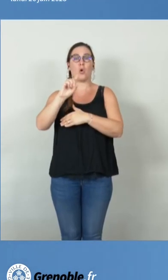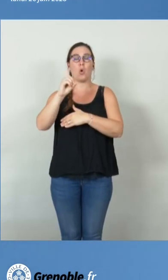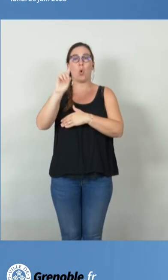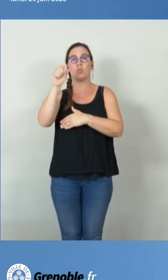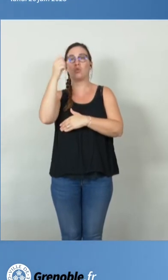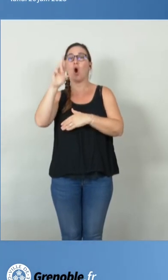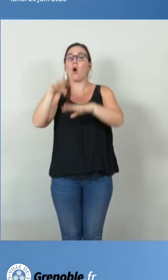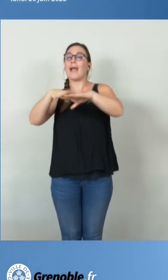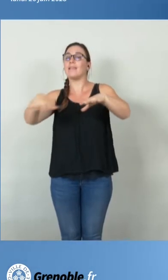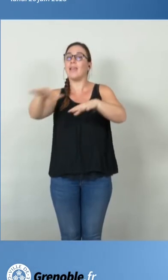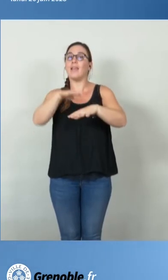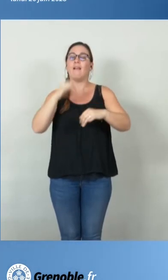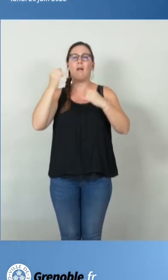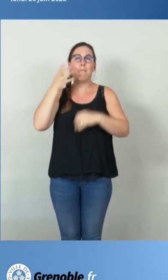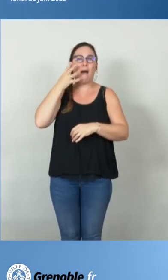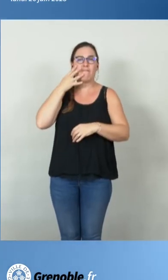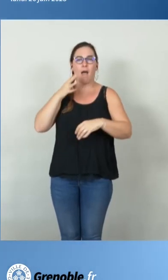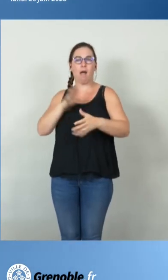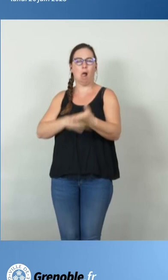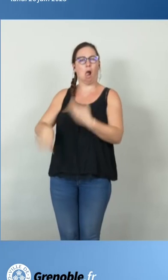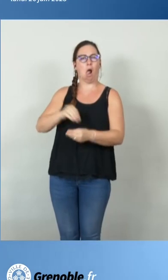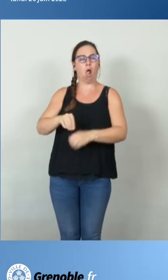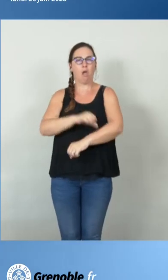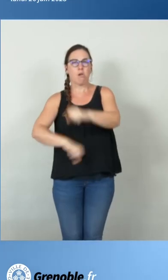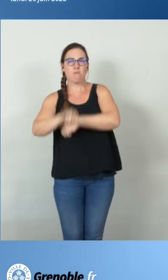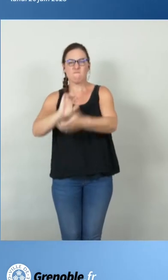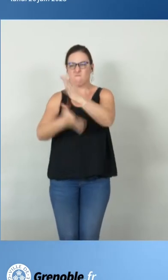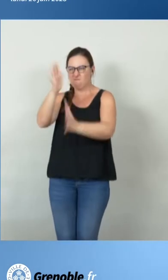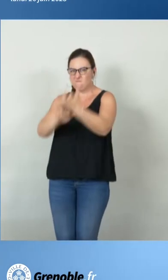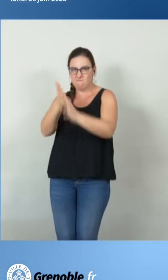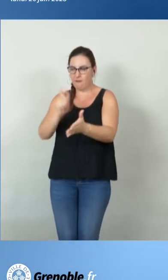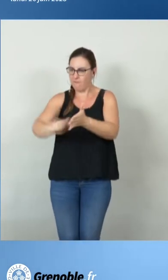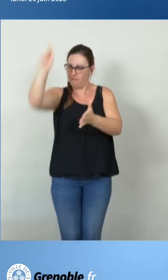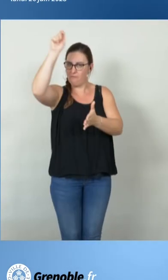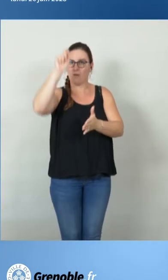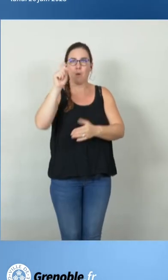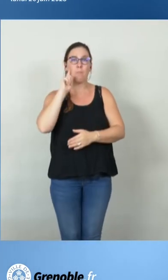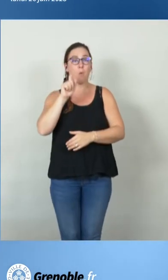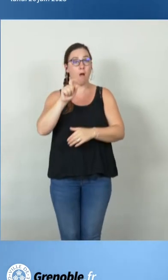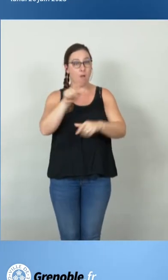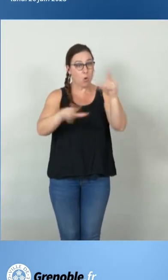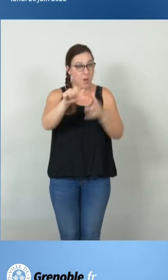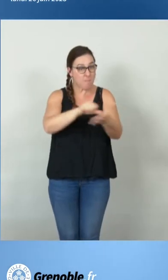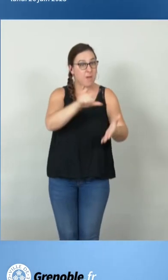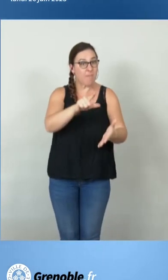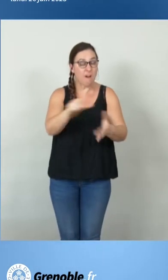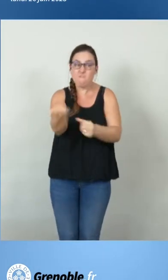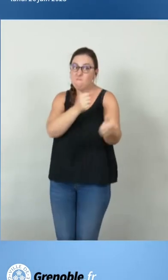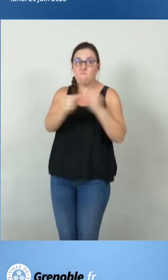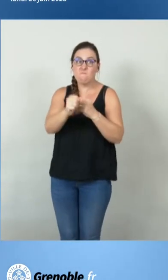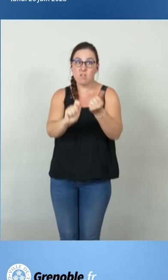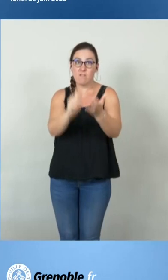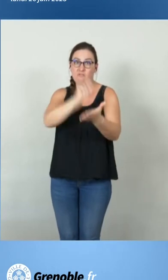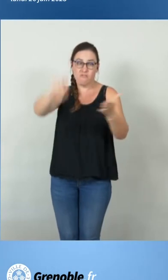si les mafia se remettent à organiser des incendies parce que les personnes ne payent pas leur loyer on retrouve ensuite